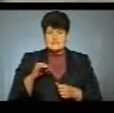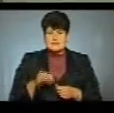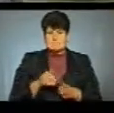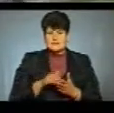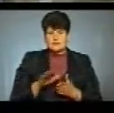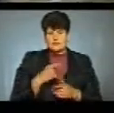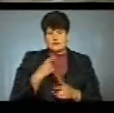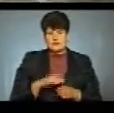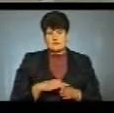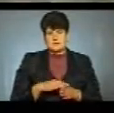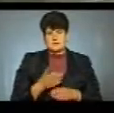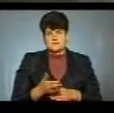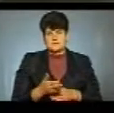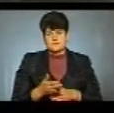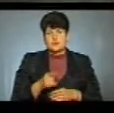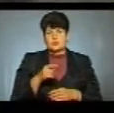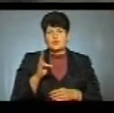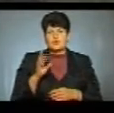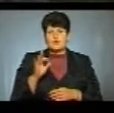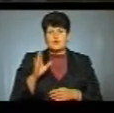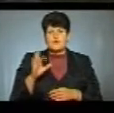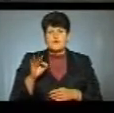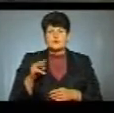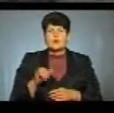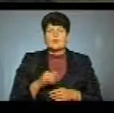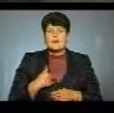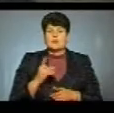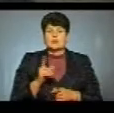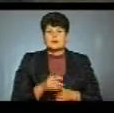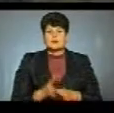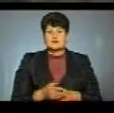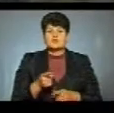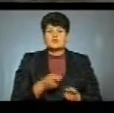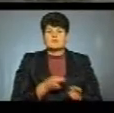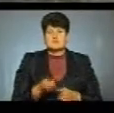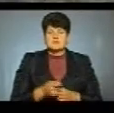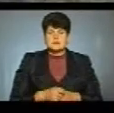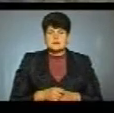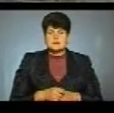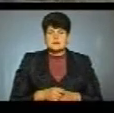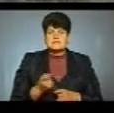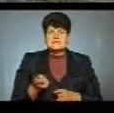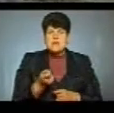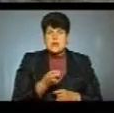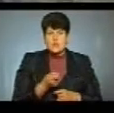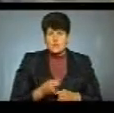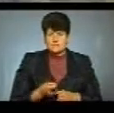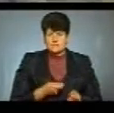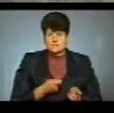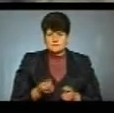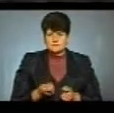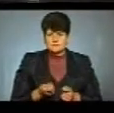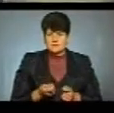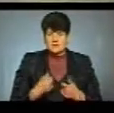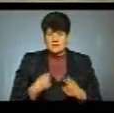називати прізвище. А тут новочілком нігти, куди я маю проїхати? А що ви везете? Зерно. Ну,